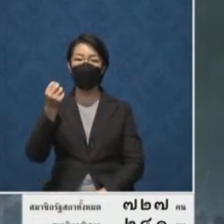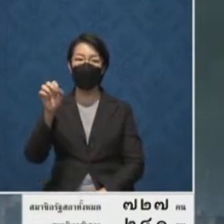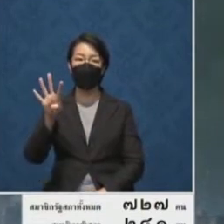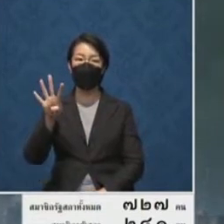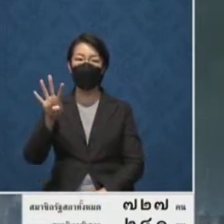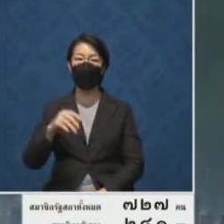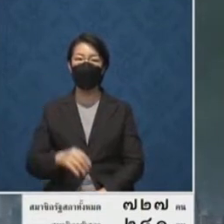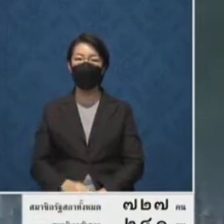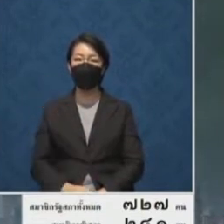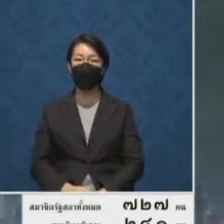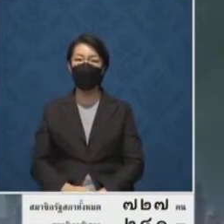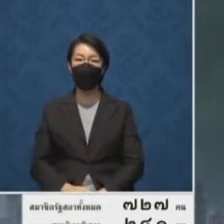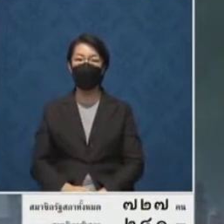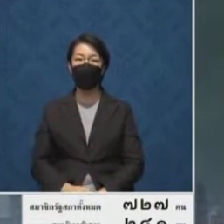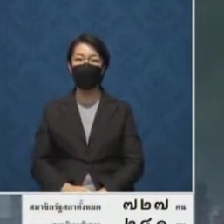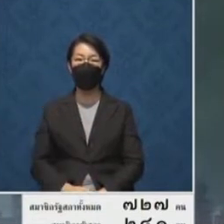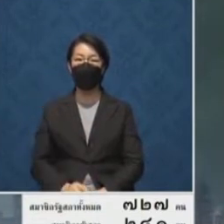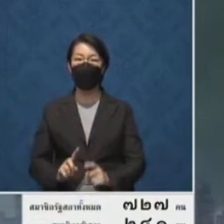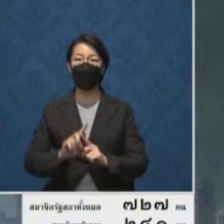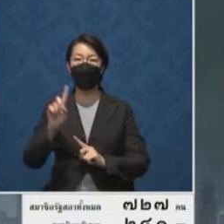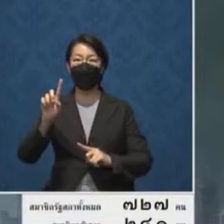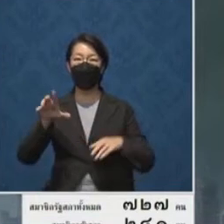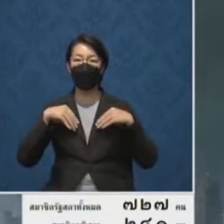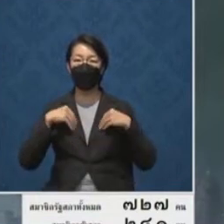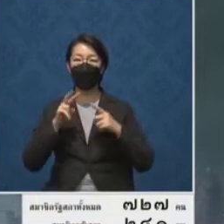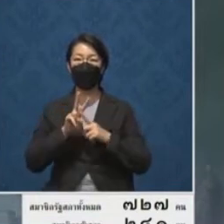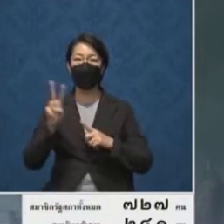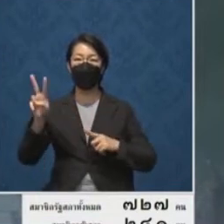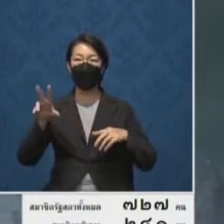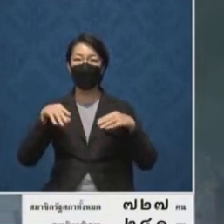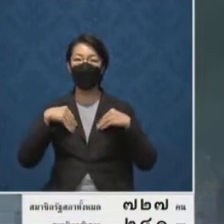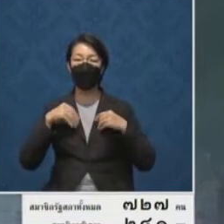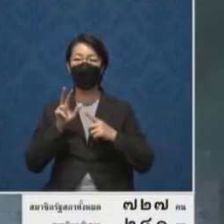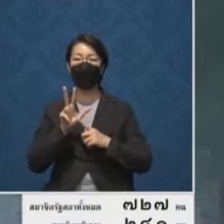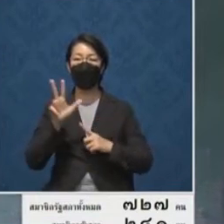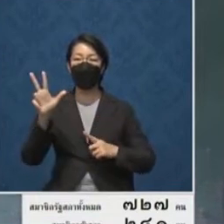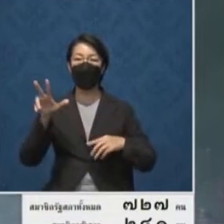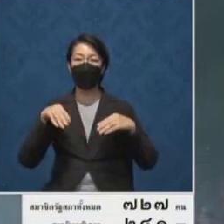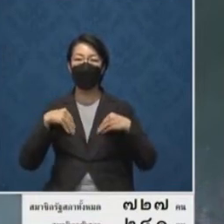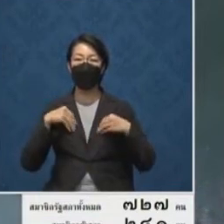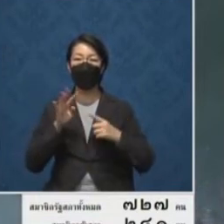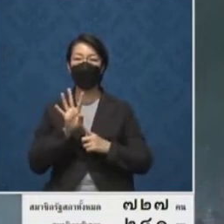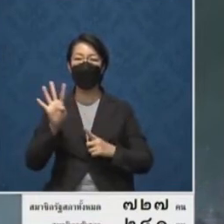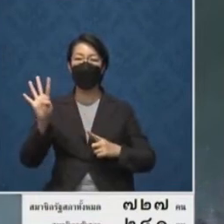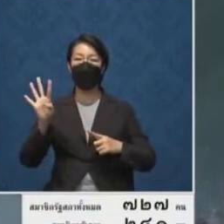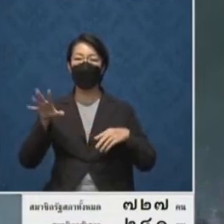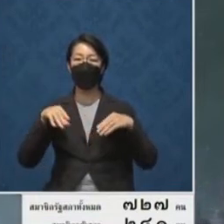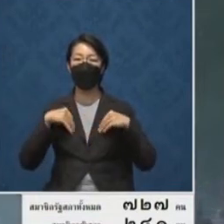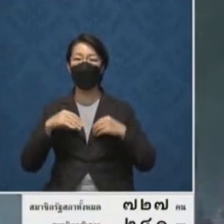514นางสาวสิริกัญญาตันสกุล 1รับหลักการ2รับหลักการ3รับหลัก